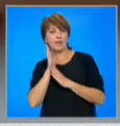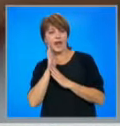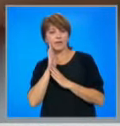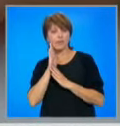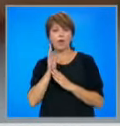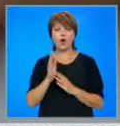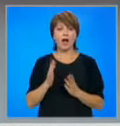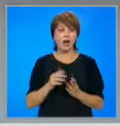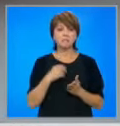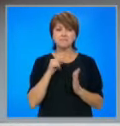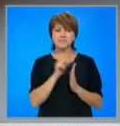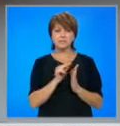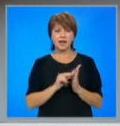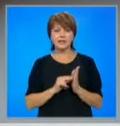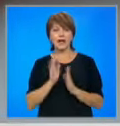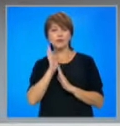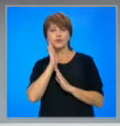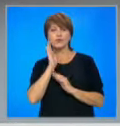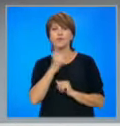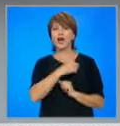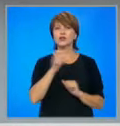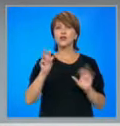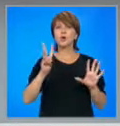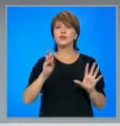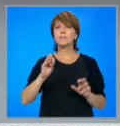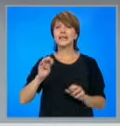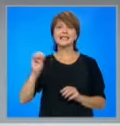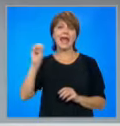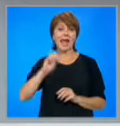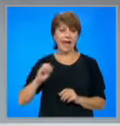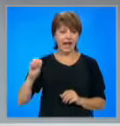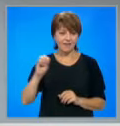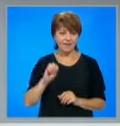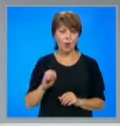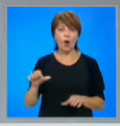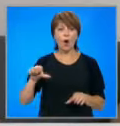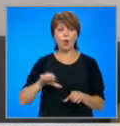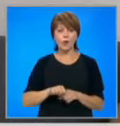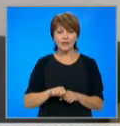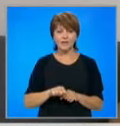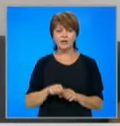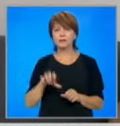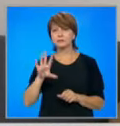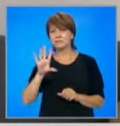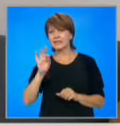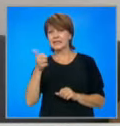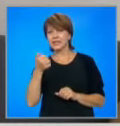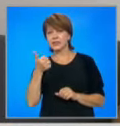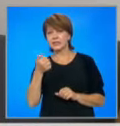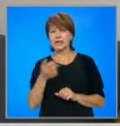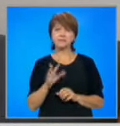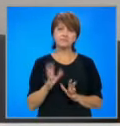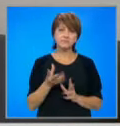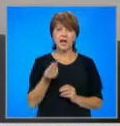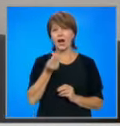че повече от 50-60 евро няма да нахвърлиме. И 360 евро предполагам, че